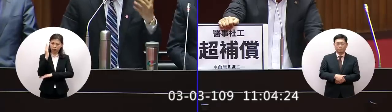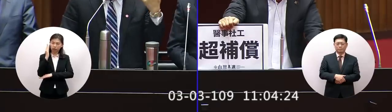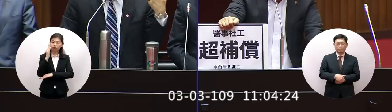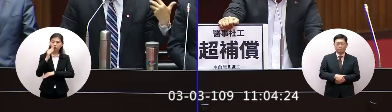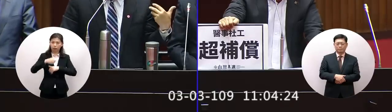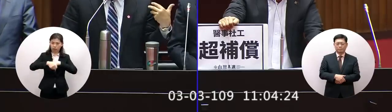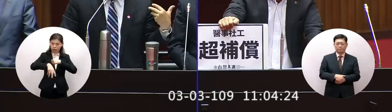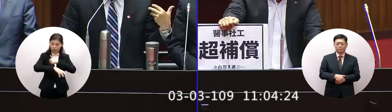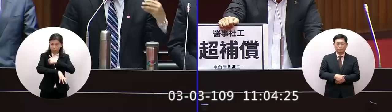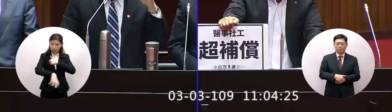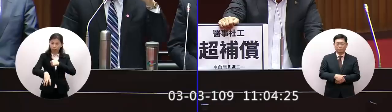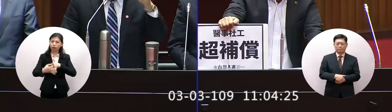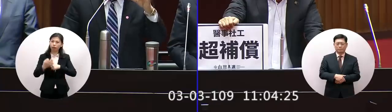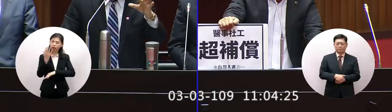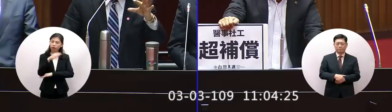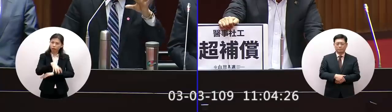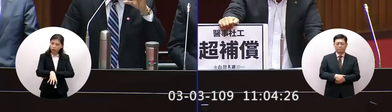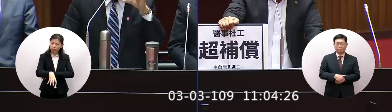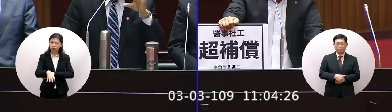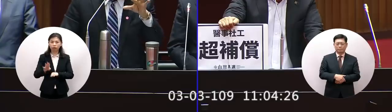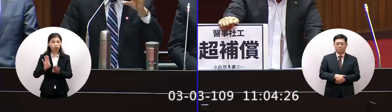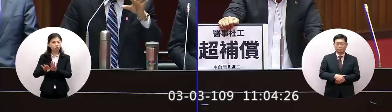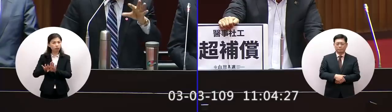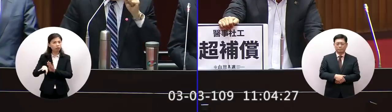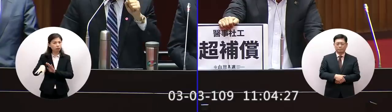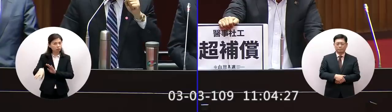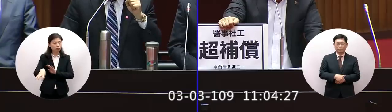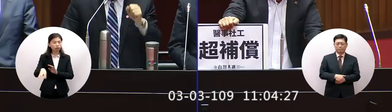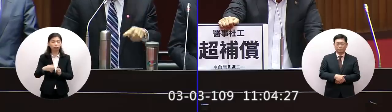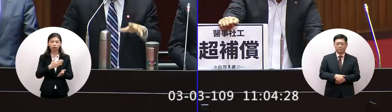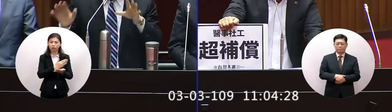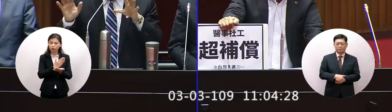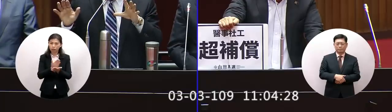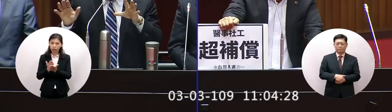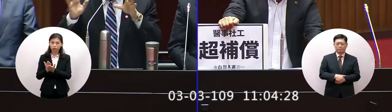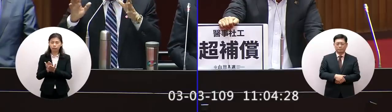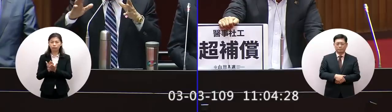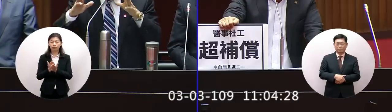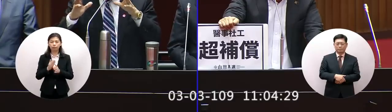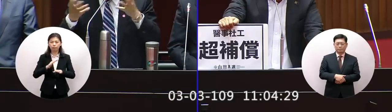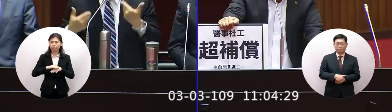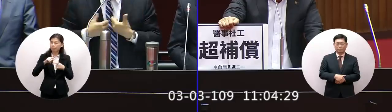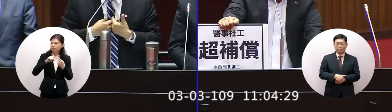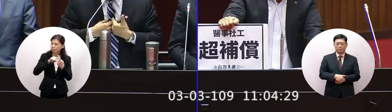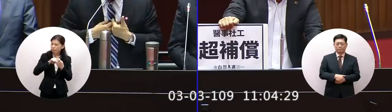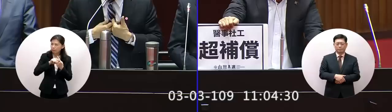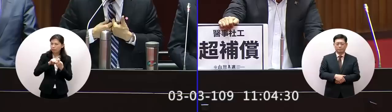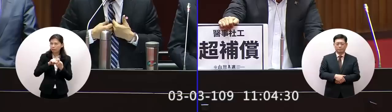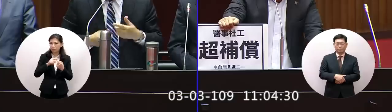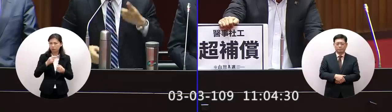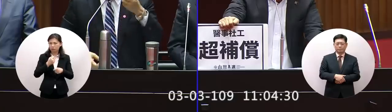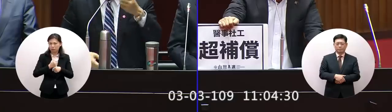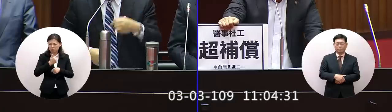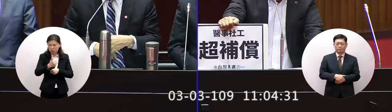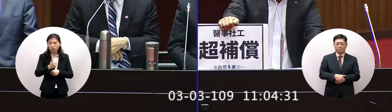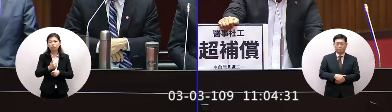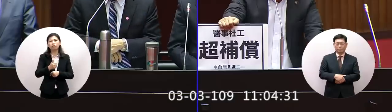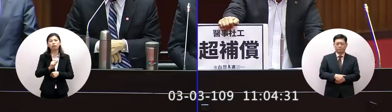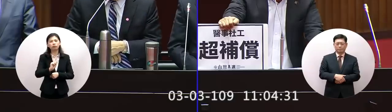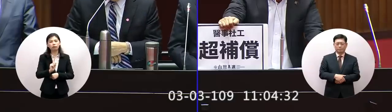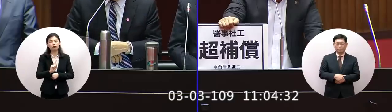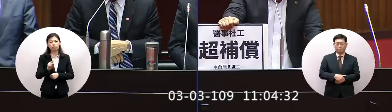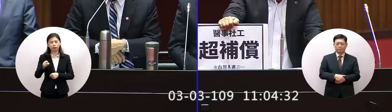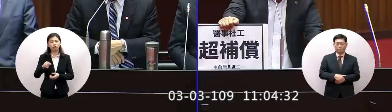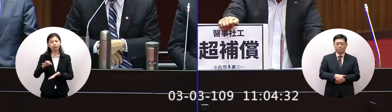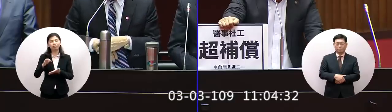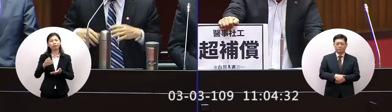相关财政部扣税计征机关，阮会研究看安怎上介好。啊，委员的意